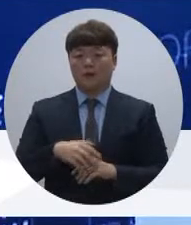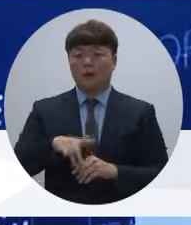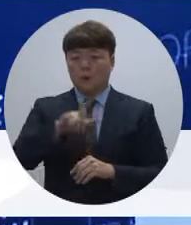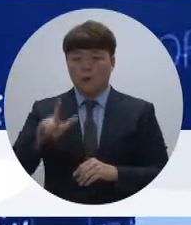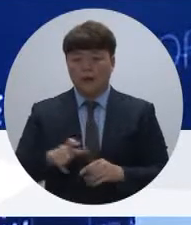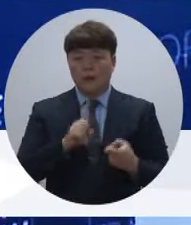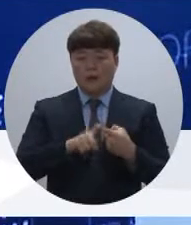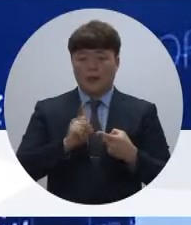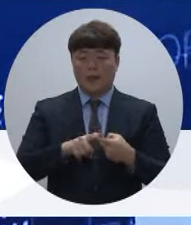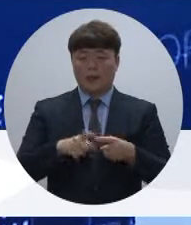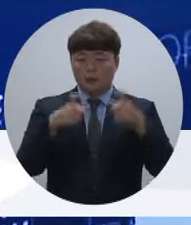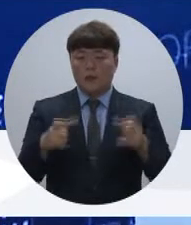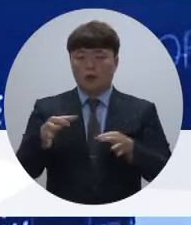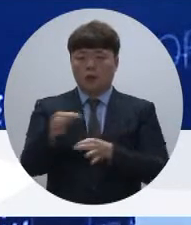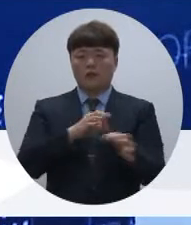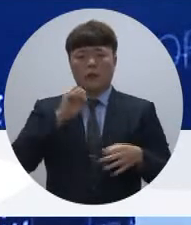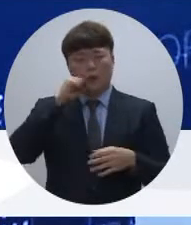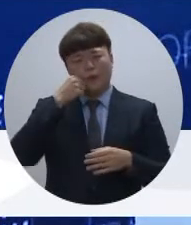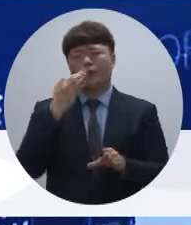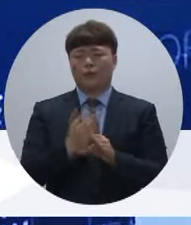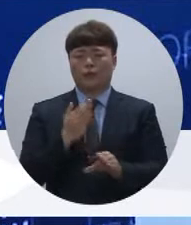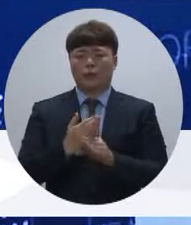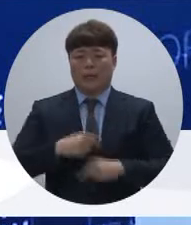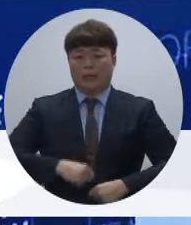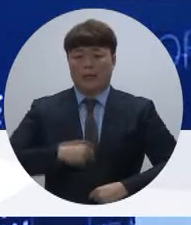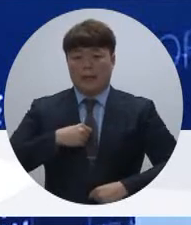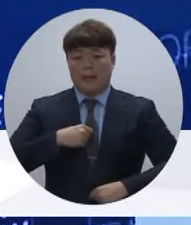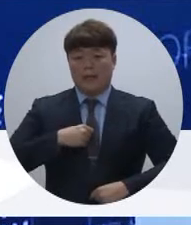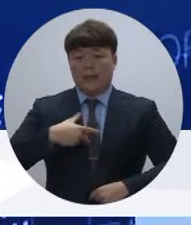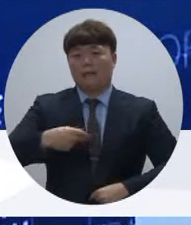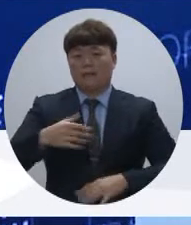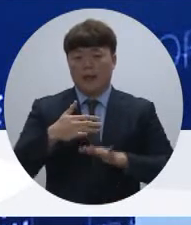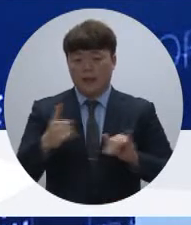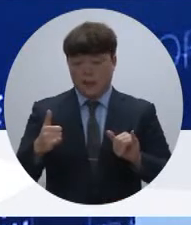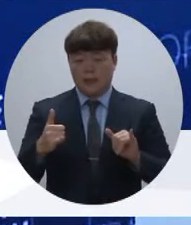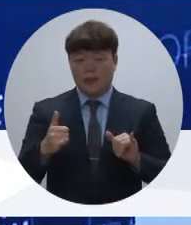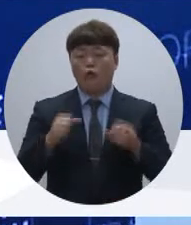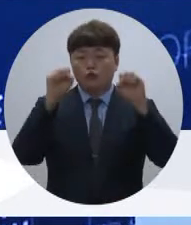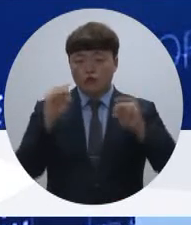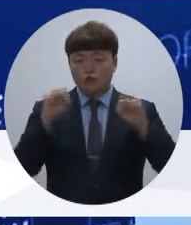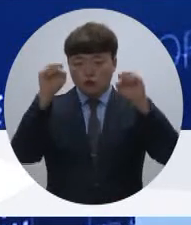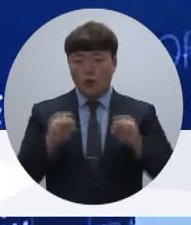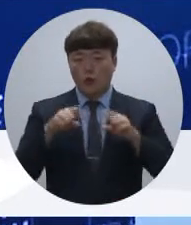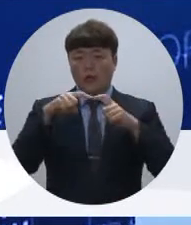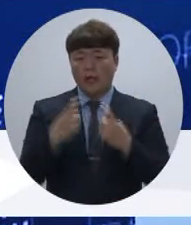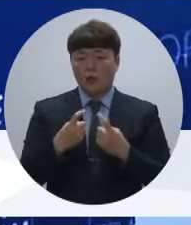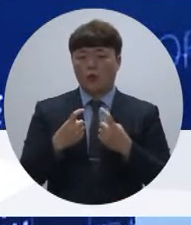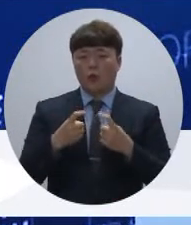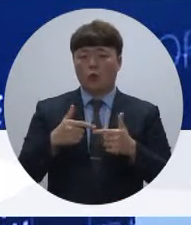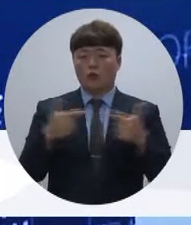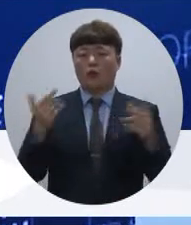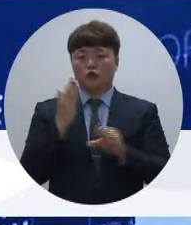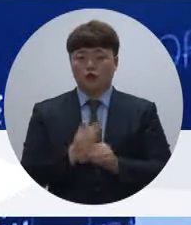코로나19로 지역경제가 어려움을 겪는 가운데 이른바 착한 임대인 운동이 민간으로 확산되고 있습니다. 합천에서도